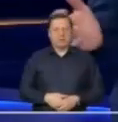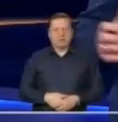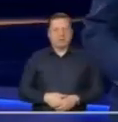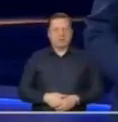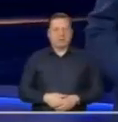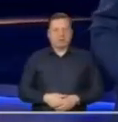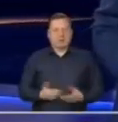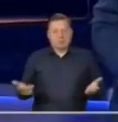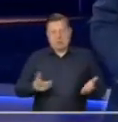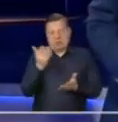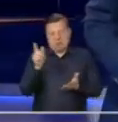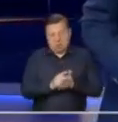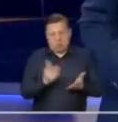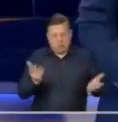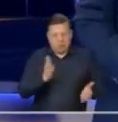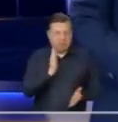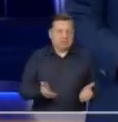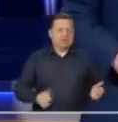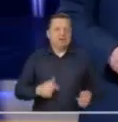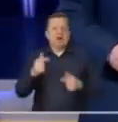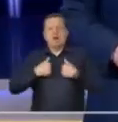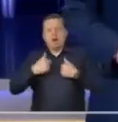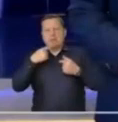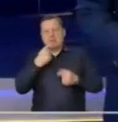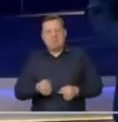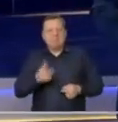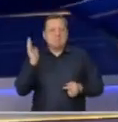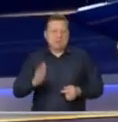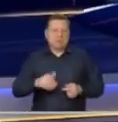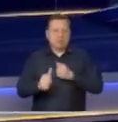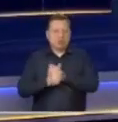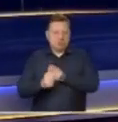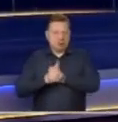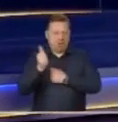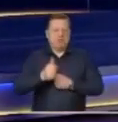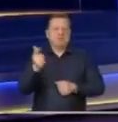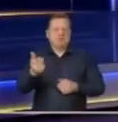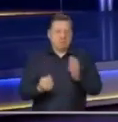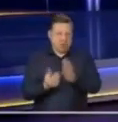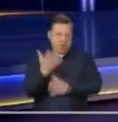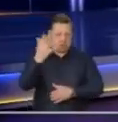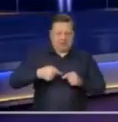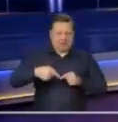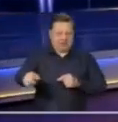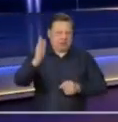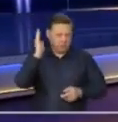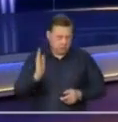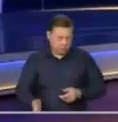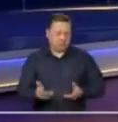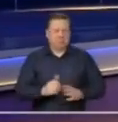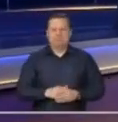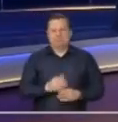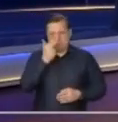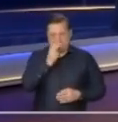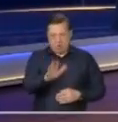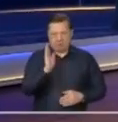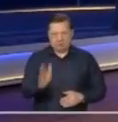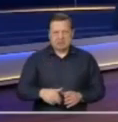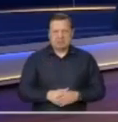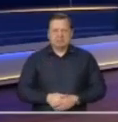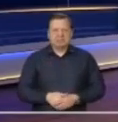Oby się udało, nam na pewno dziś uda się jeszcze pokazać kolejne dowody na to, że wiosna już do nas przyszła, choć tę część programu zaczniemy od takich oto